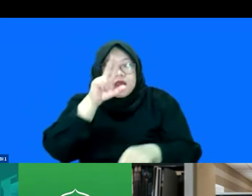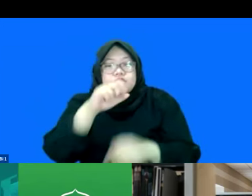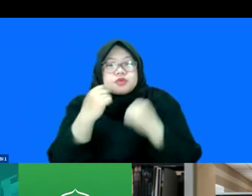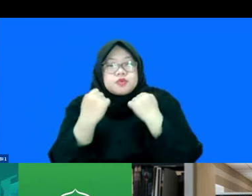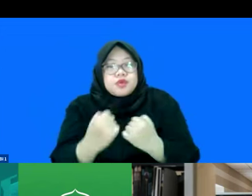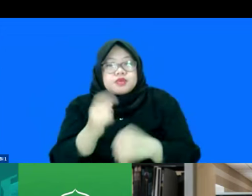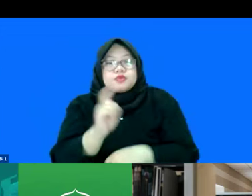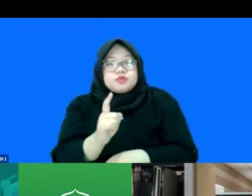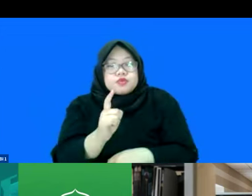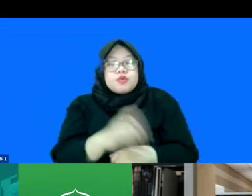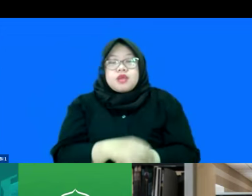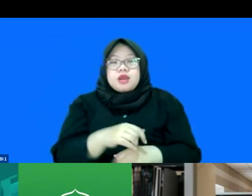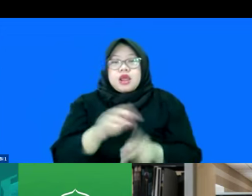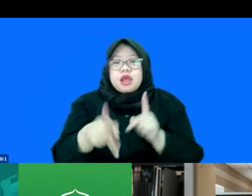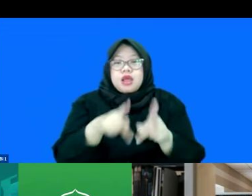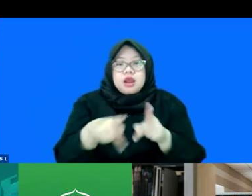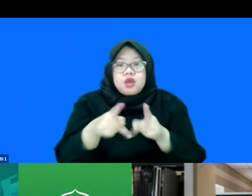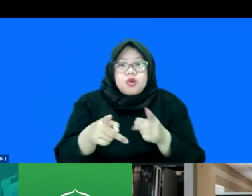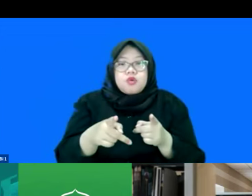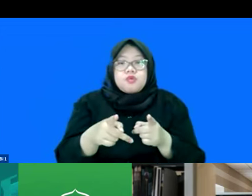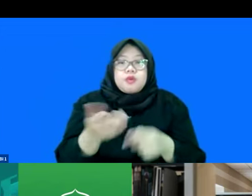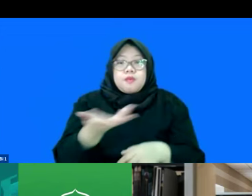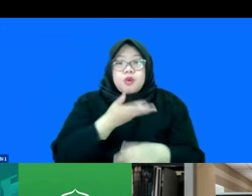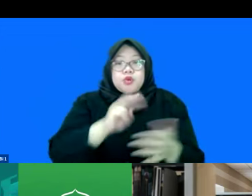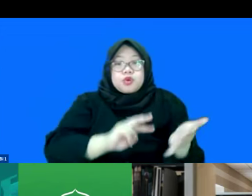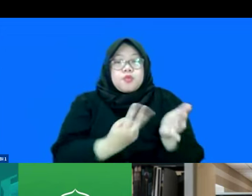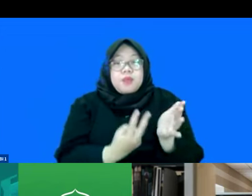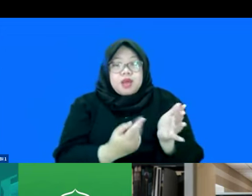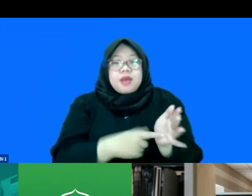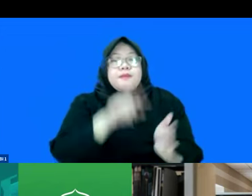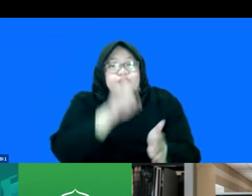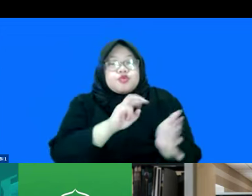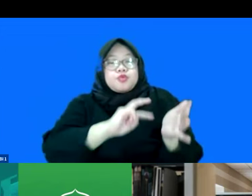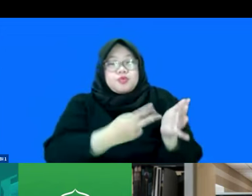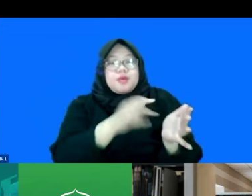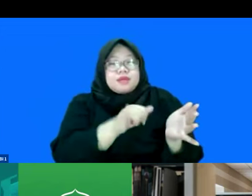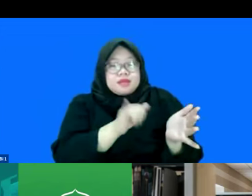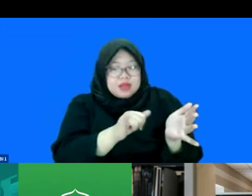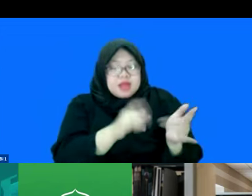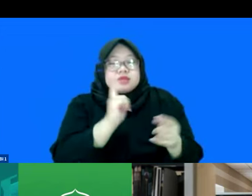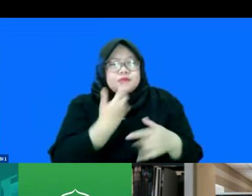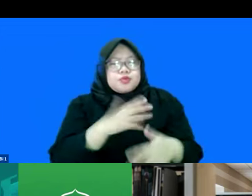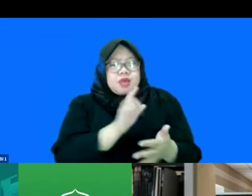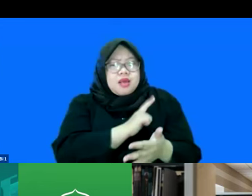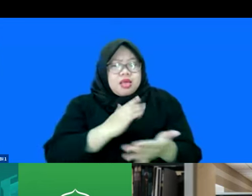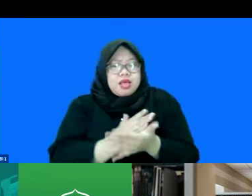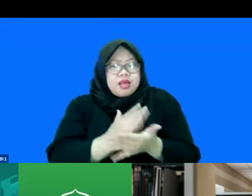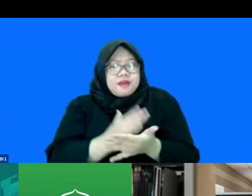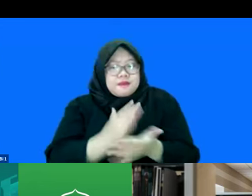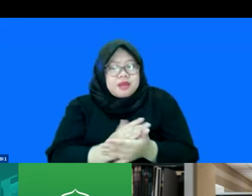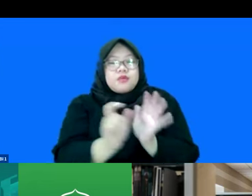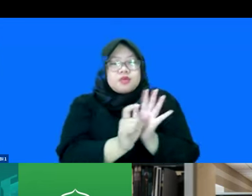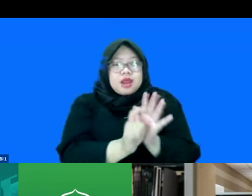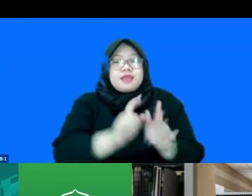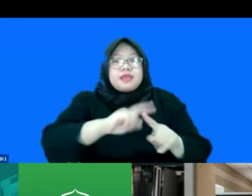Jadi, kalaupun mau diubah, dan memang pasti perlu perubahan ya, karena sudah cukup lama undang-undang ini, tapi substansinya yang perlu